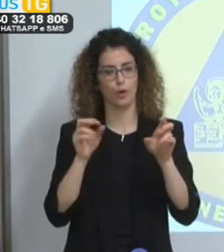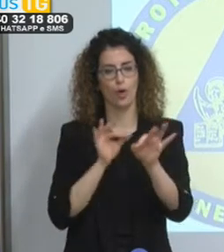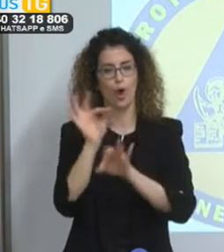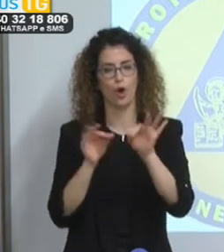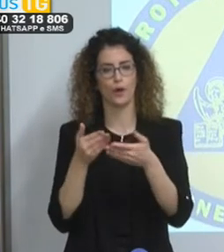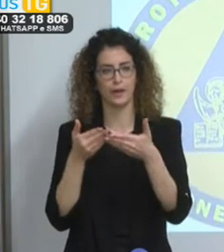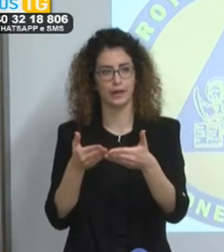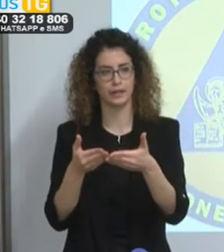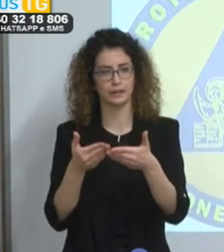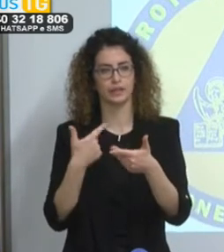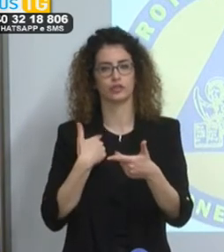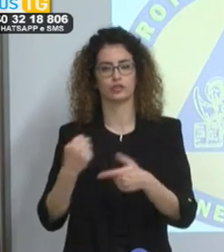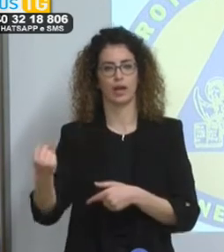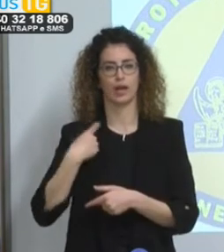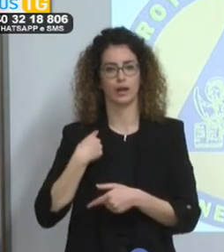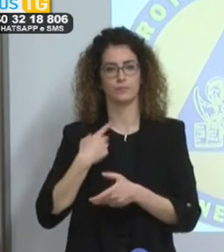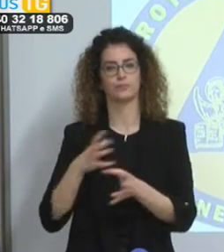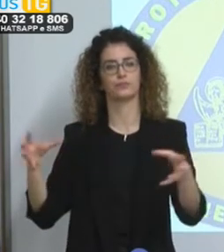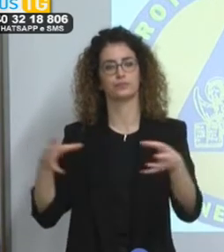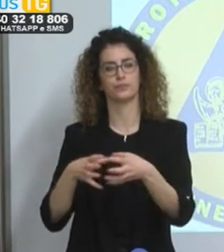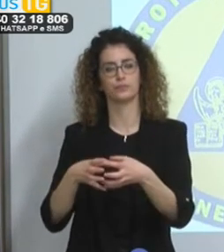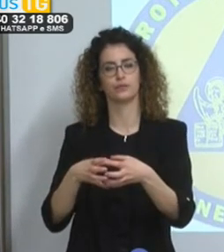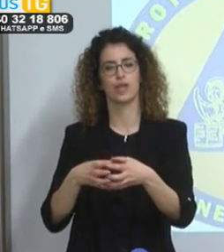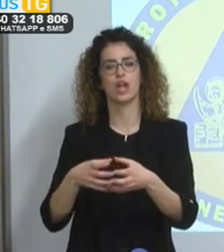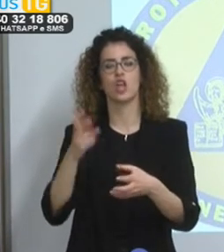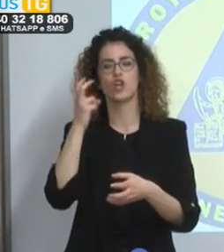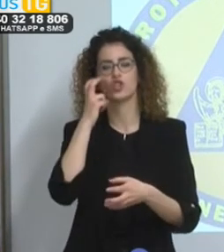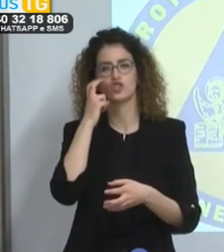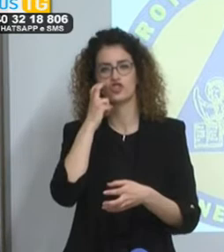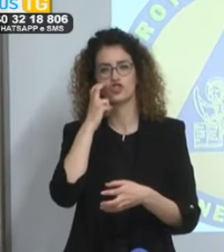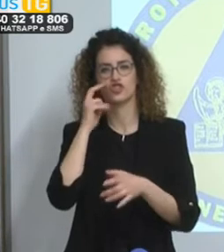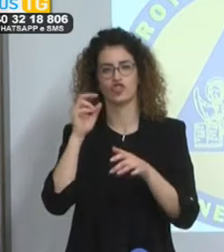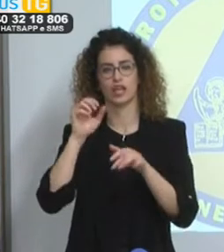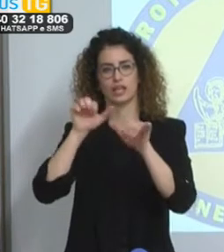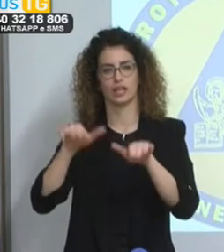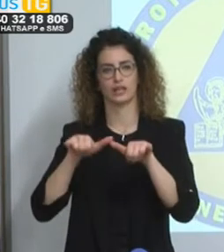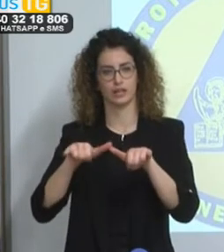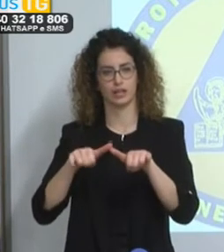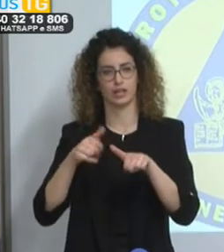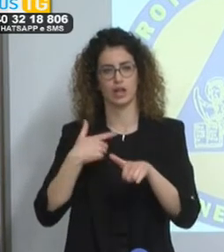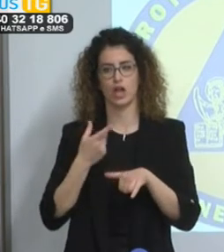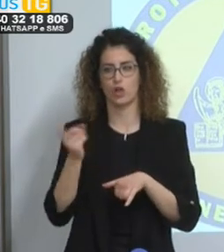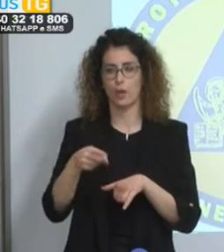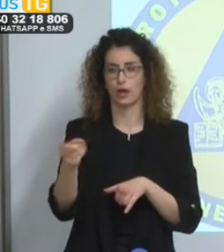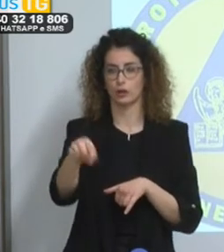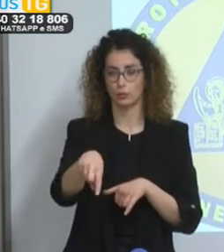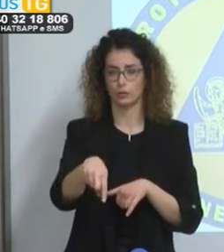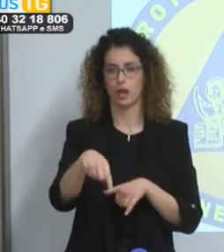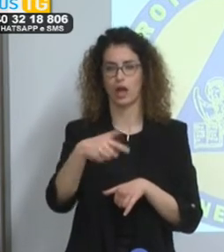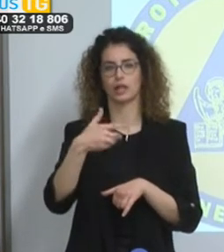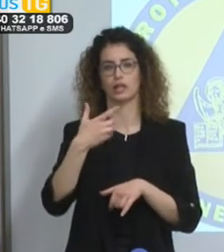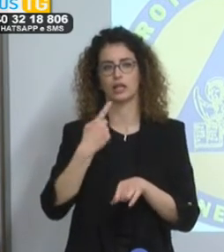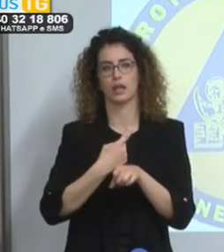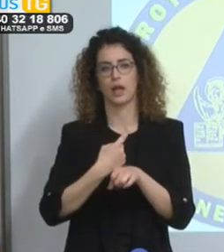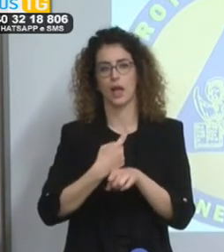segnalazione dell'Unione Italiana Ciechi di Venezia, ha ricevuto per domani e dopodomani la convocazione per una quarantina di aderenti appunto